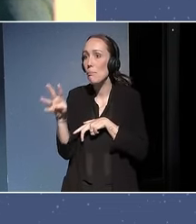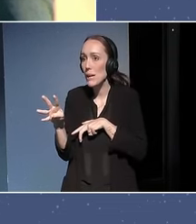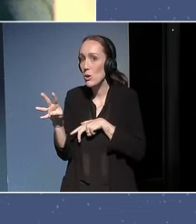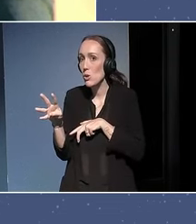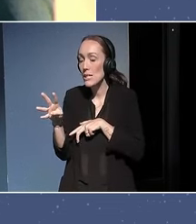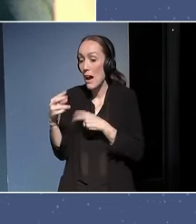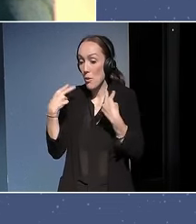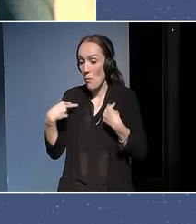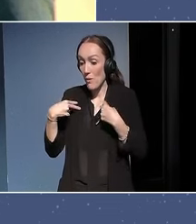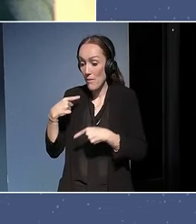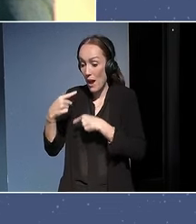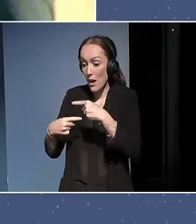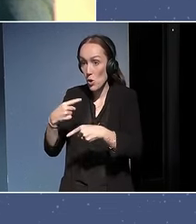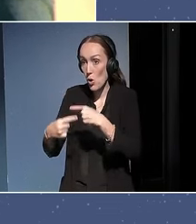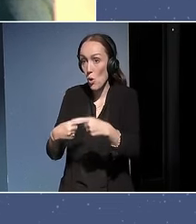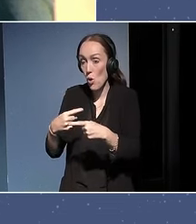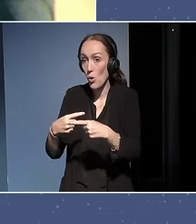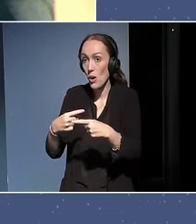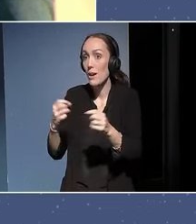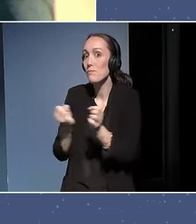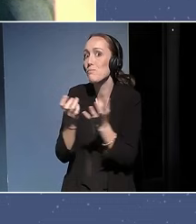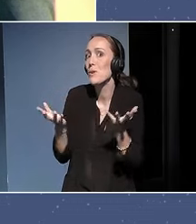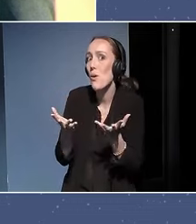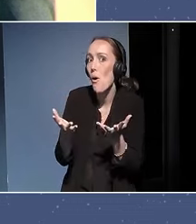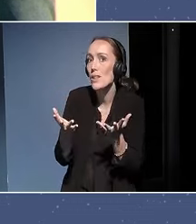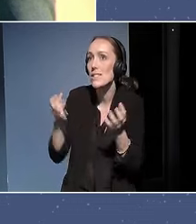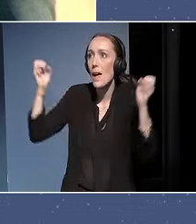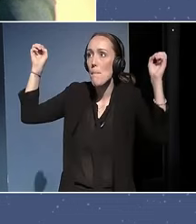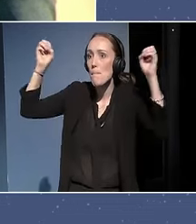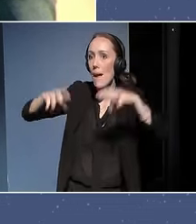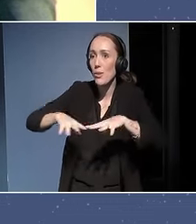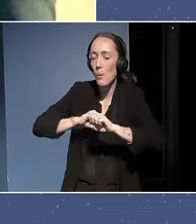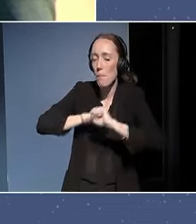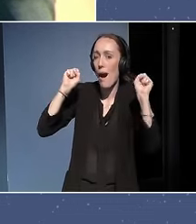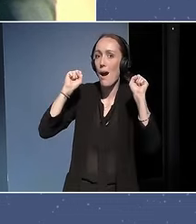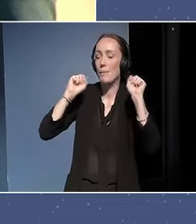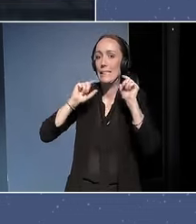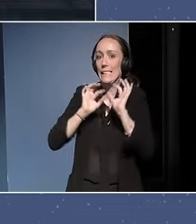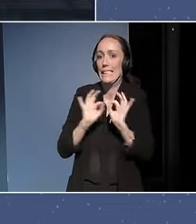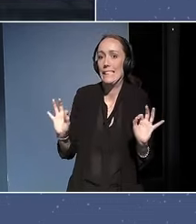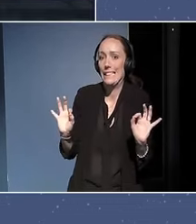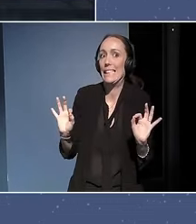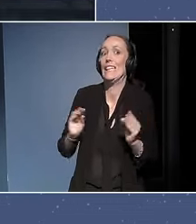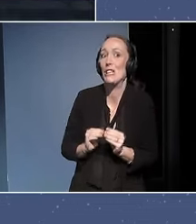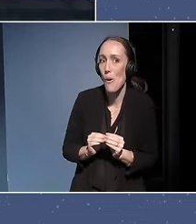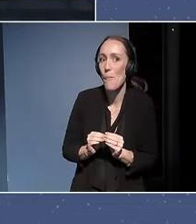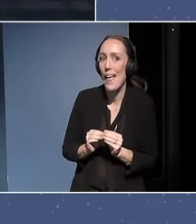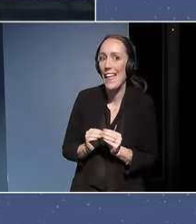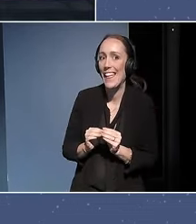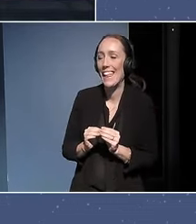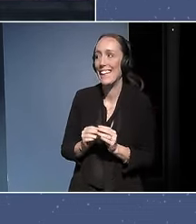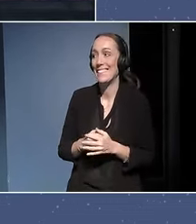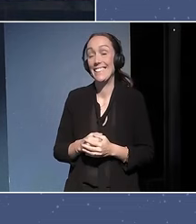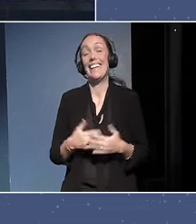all'estinzione e se il meteorite non fosse caduto allora che domandona